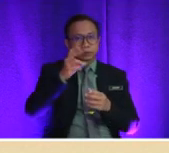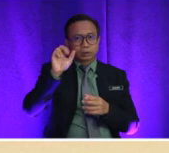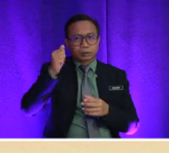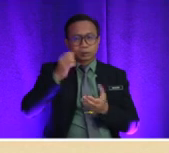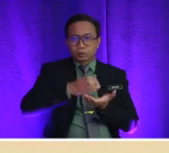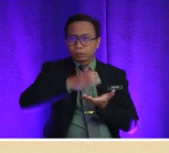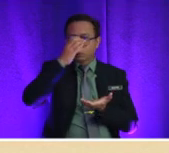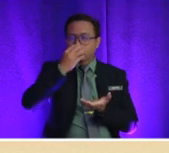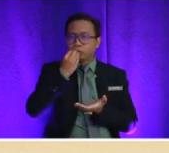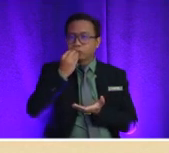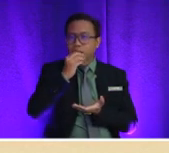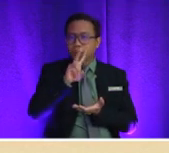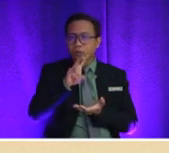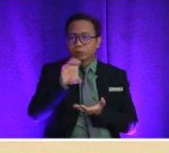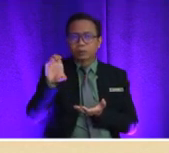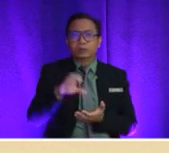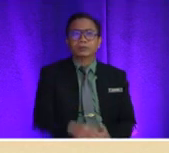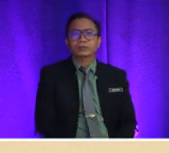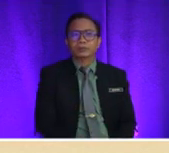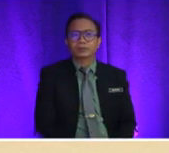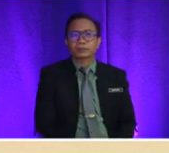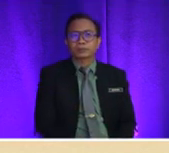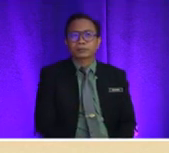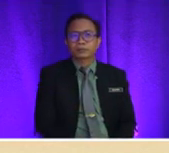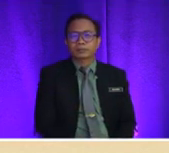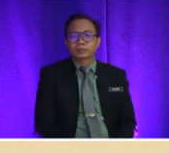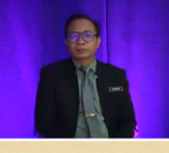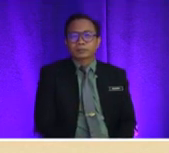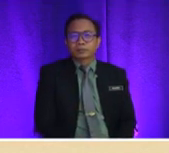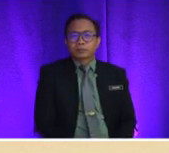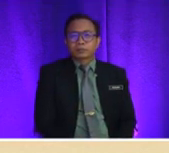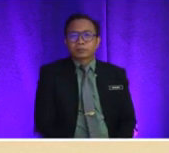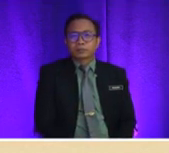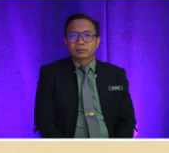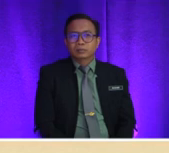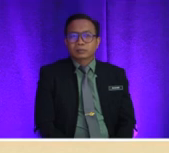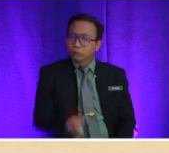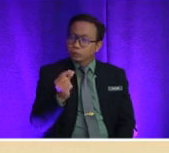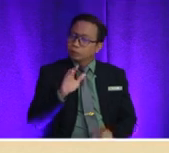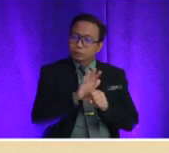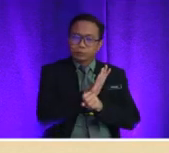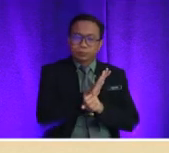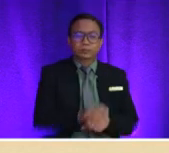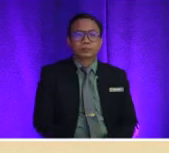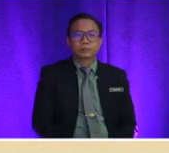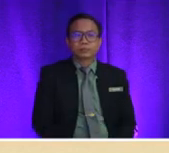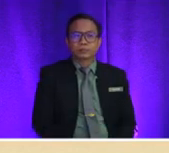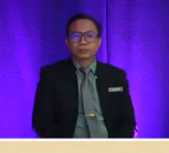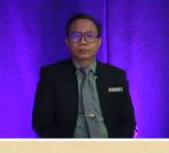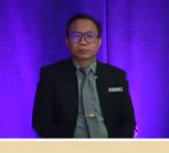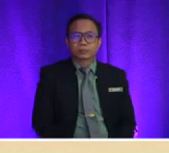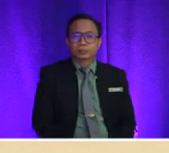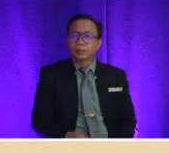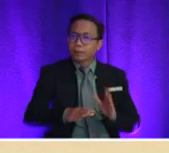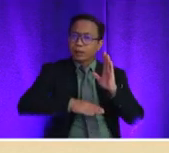makanan 200 ya Ah ini Pak dia pakainya t itu ee langsung memadai Oke pakai 10 ya ini